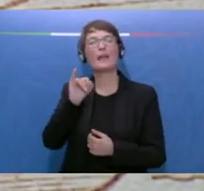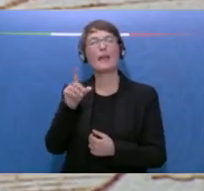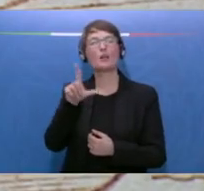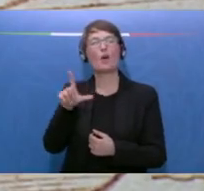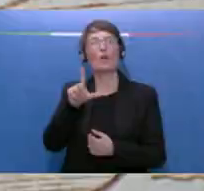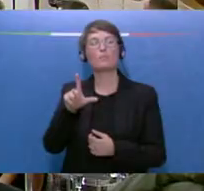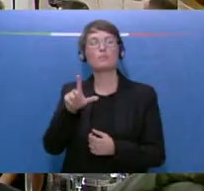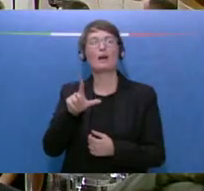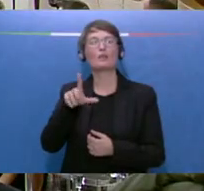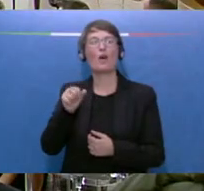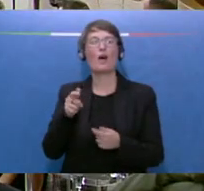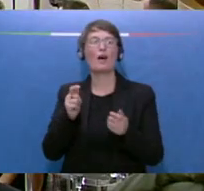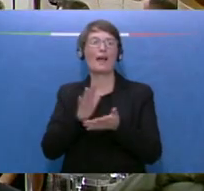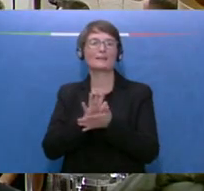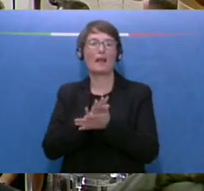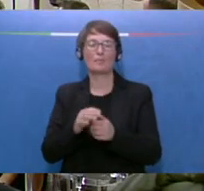stampa